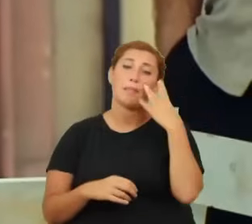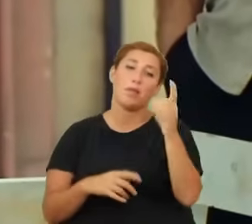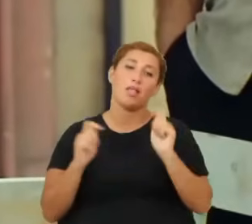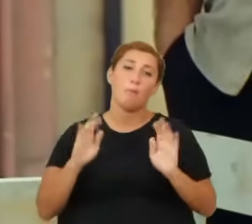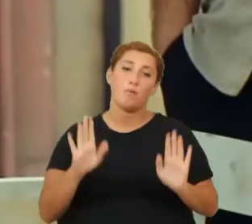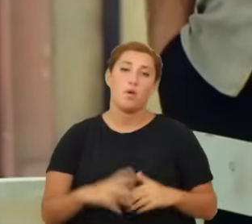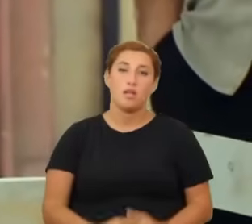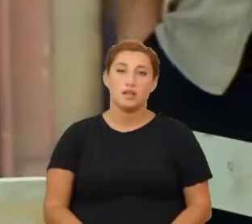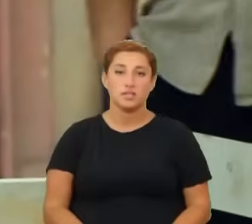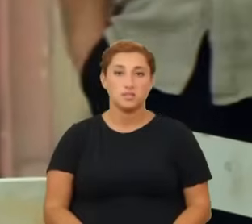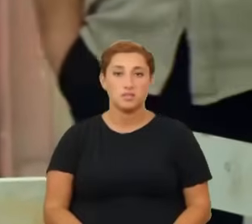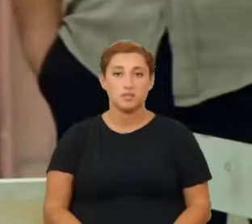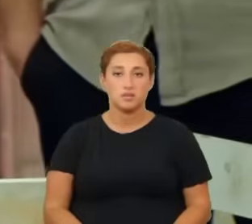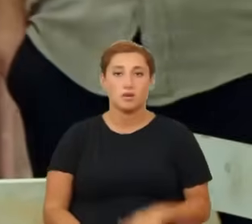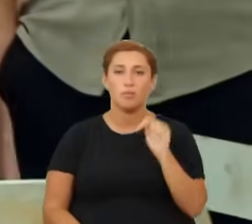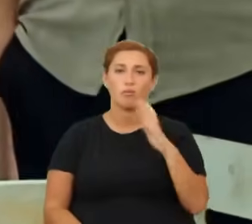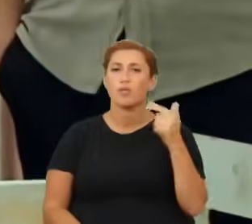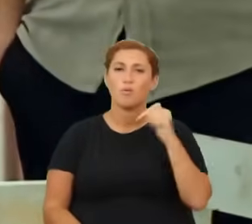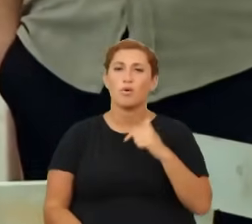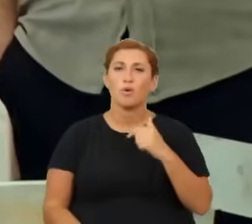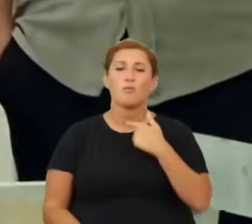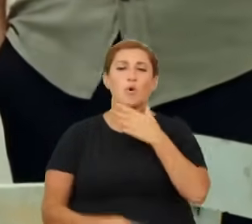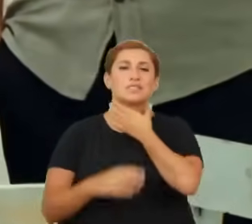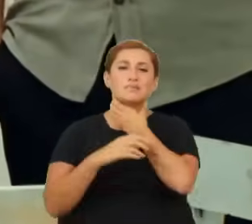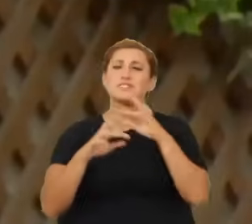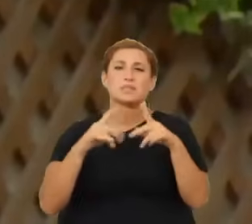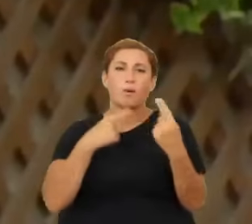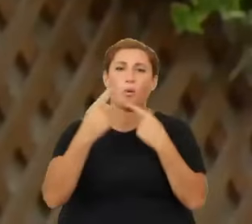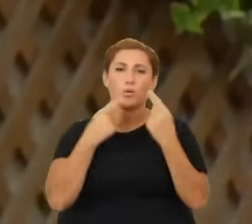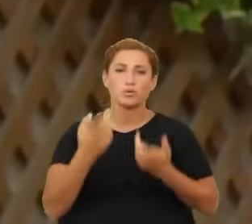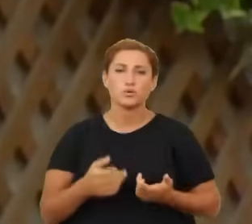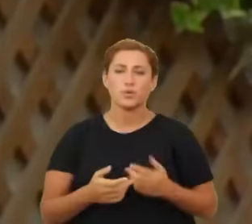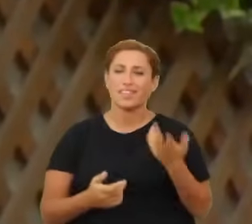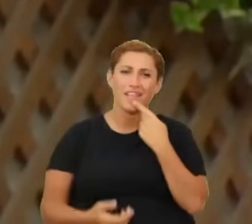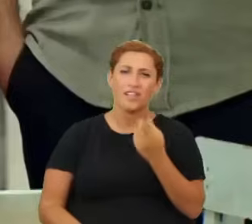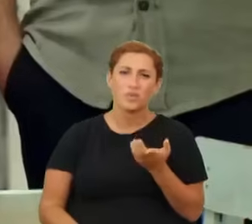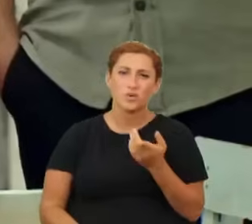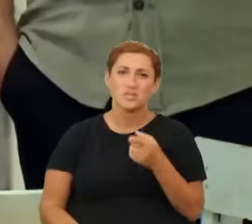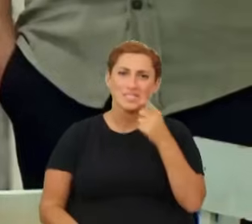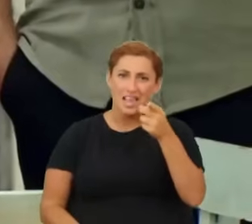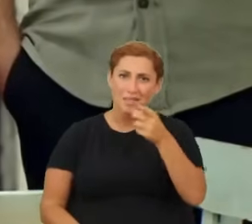ediyorlar. Niye sürekli boğazı iple sıkılmış gibi konuşuyor ya? Ne diyorsun lan? Sen misin lan sanatçı?